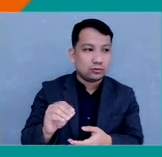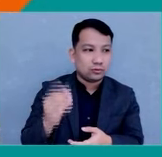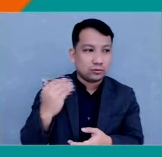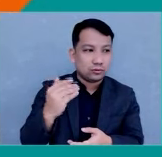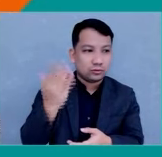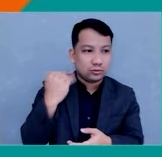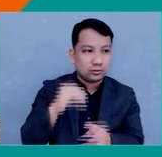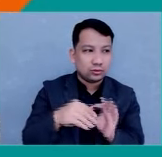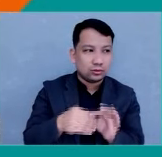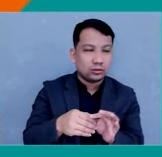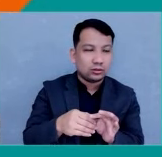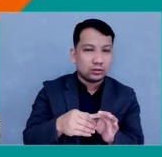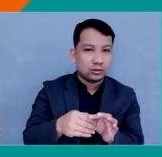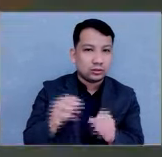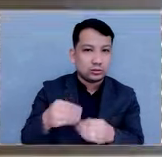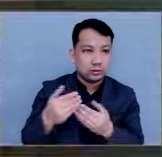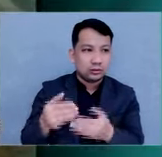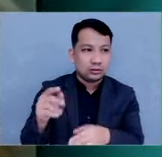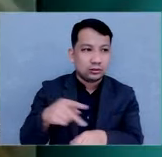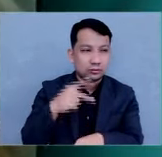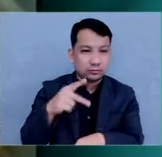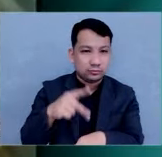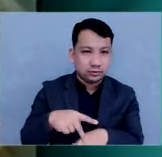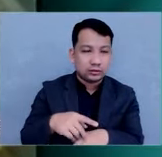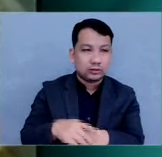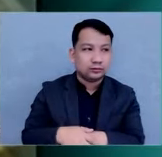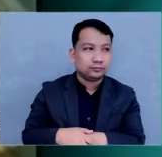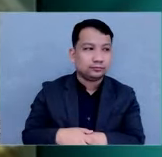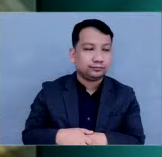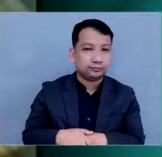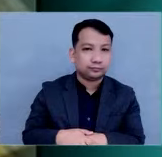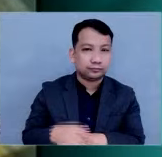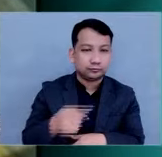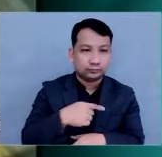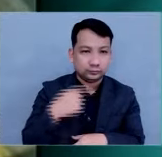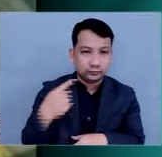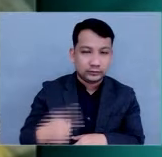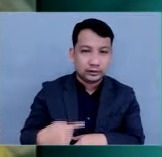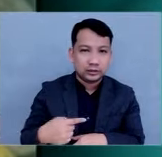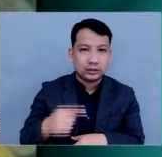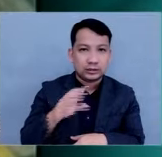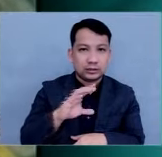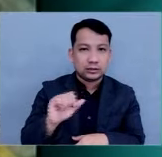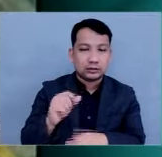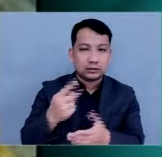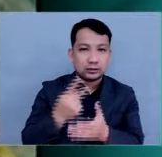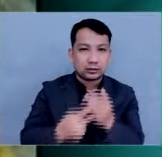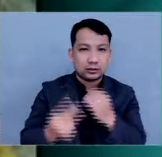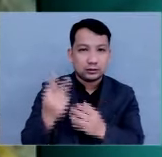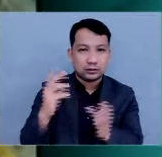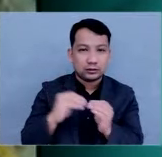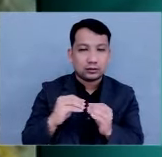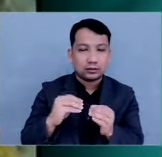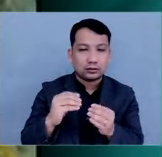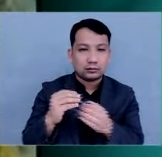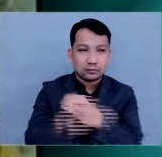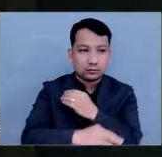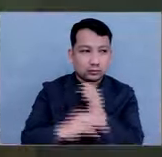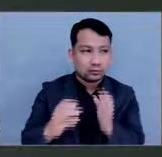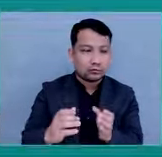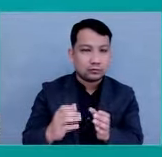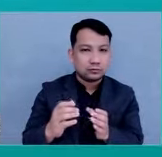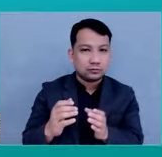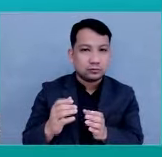lang yung ipinunta nila dito sa Pilipinas. Isang Chinese daw ang upline o pinagkukunan ng dalawa at mga dayuhan din ng kanilang mga